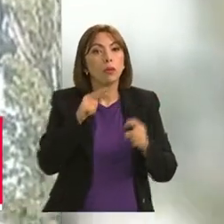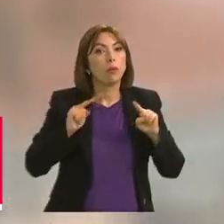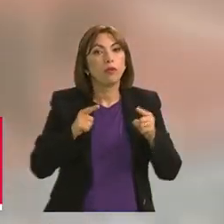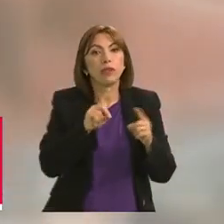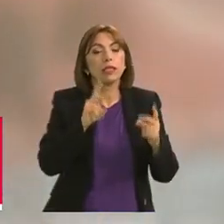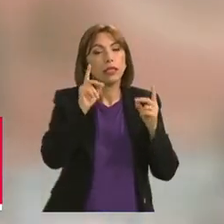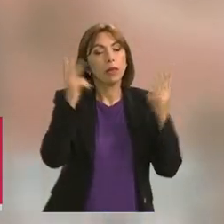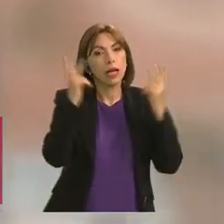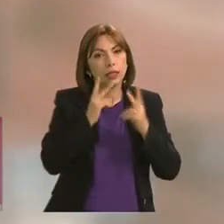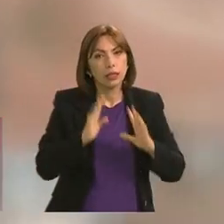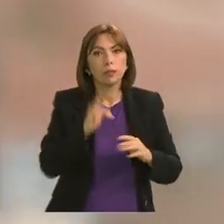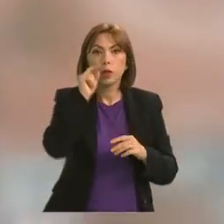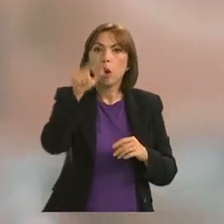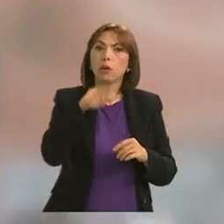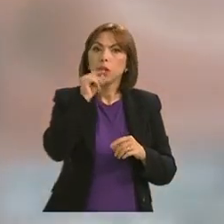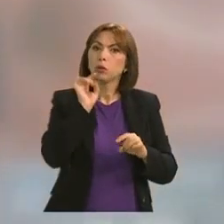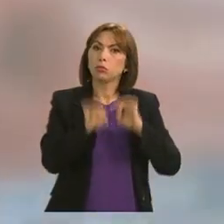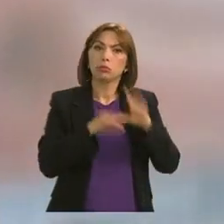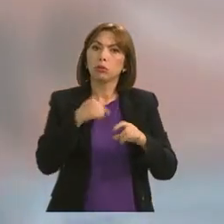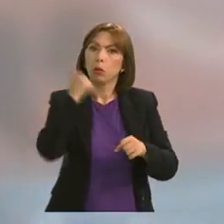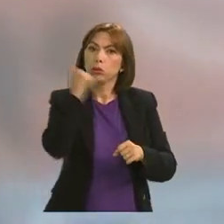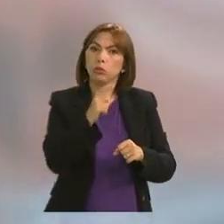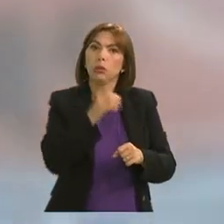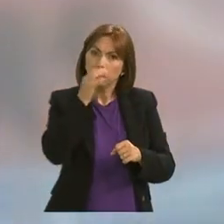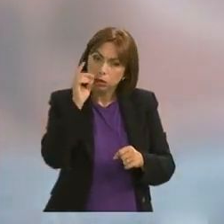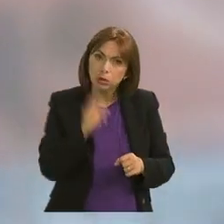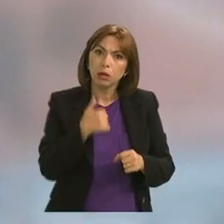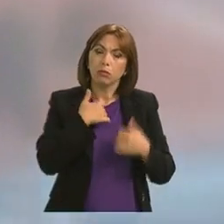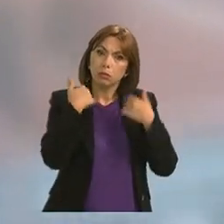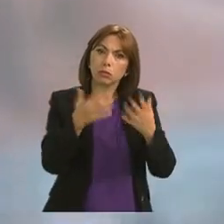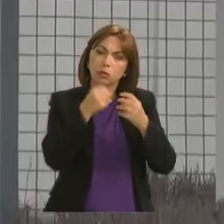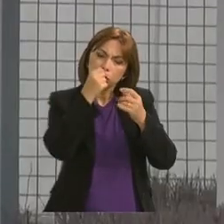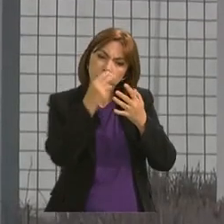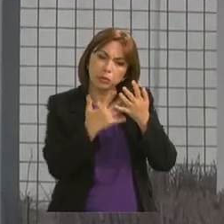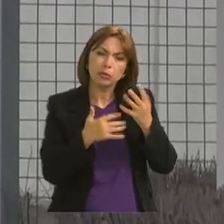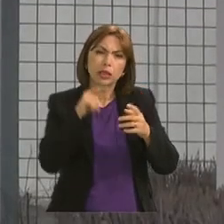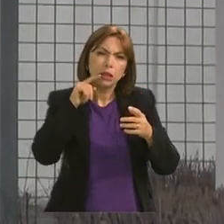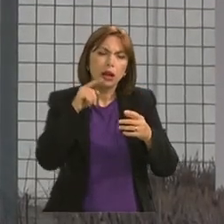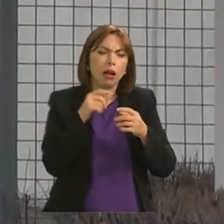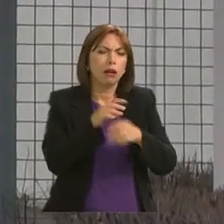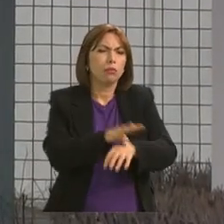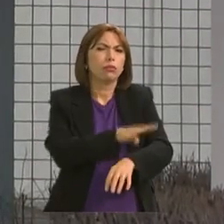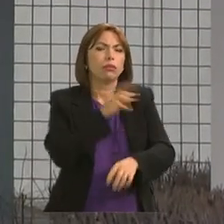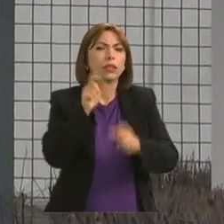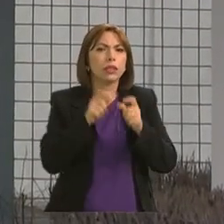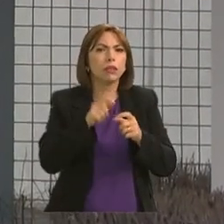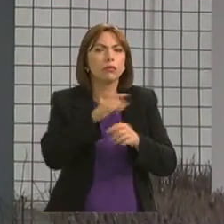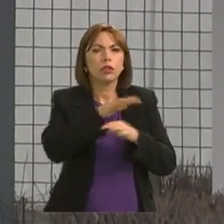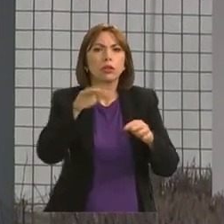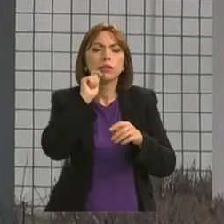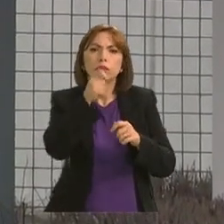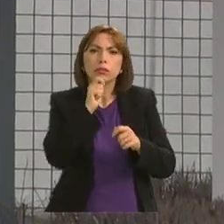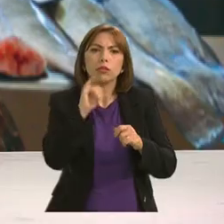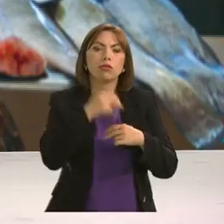înțelege. Marius Ceampar nu a negat niciodată crimele comise și chiar a oferit detalii înfiorătoare anchetatorilor și magistraților.